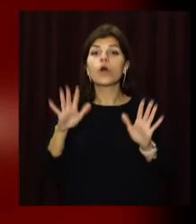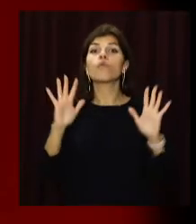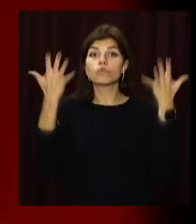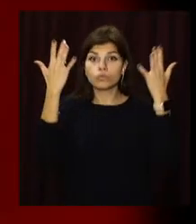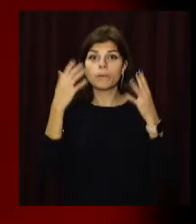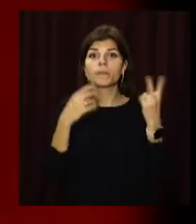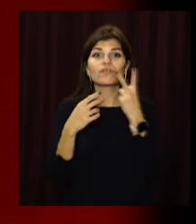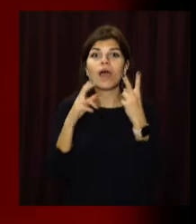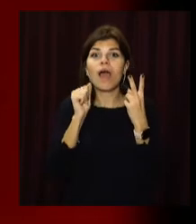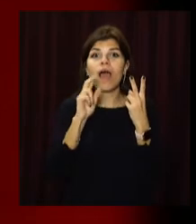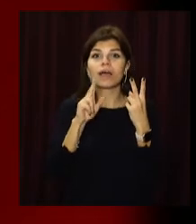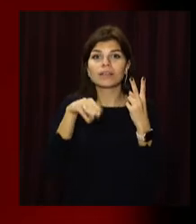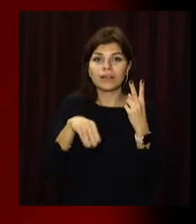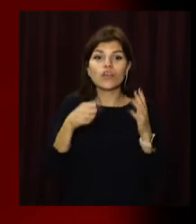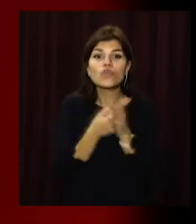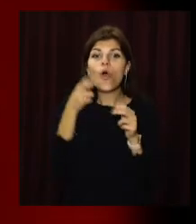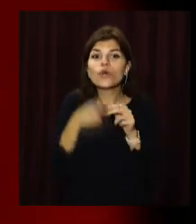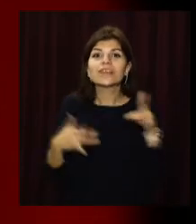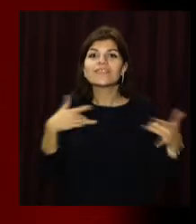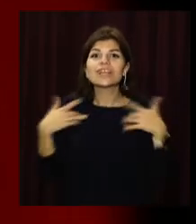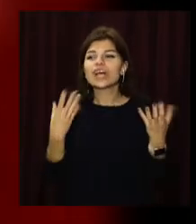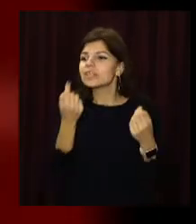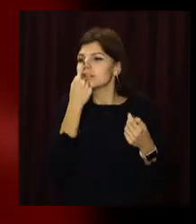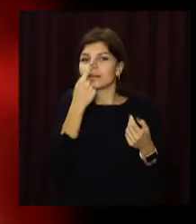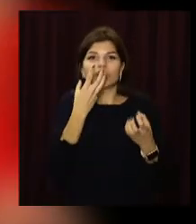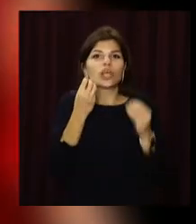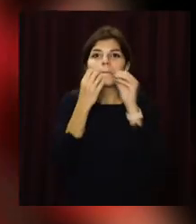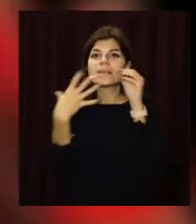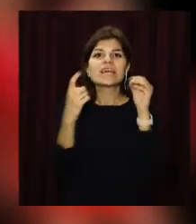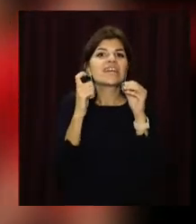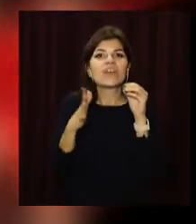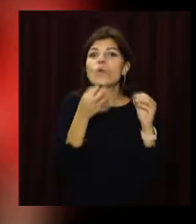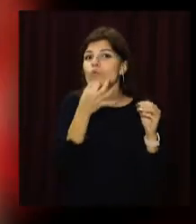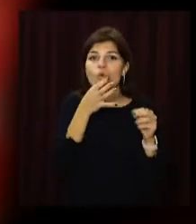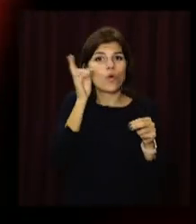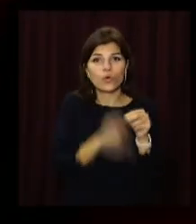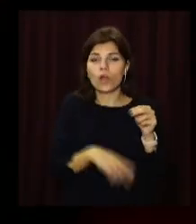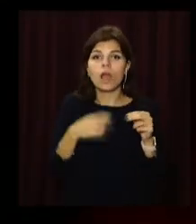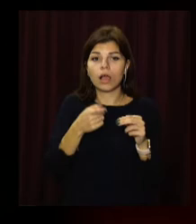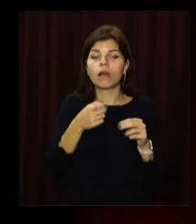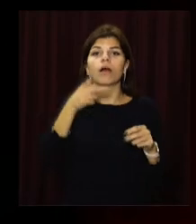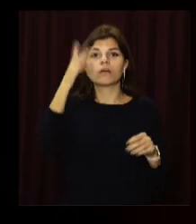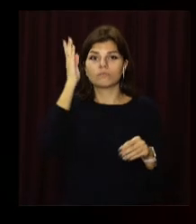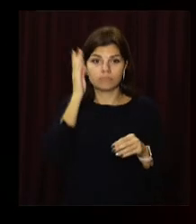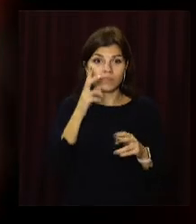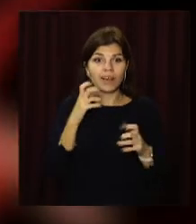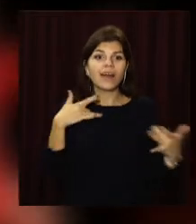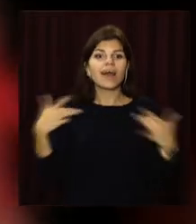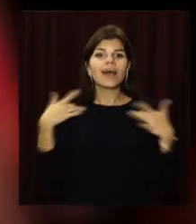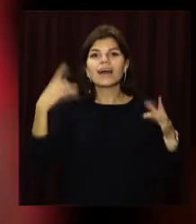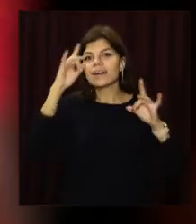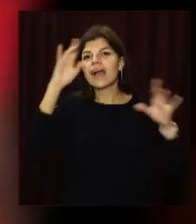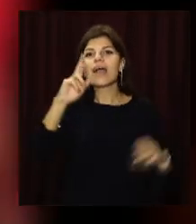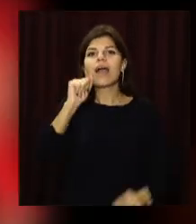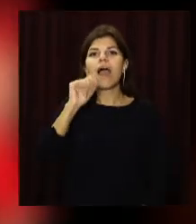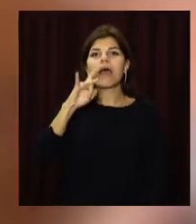Сталося це під час другого акту, коли до кінця вистави залишалося майже 15 хвилин. Перервати довелося легендарний